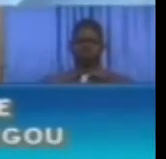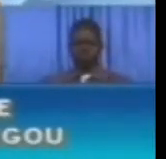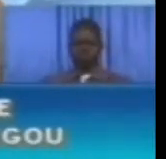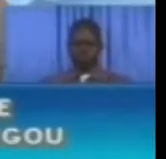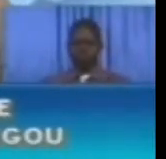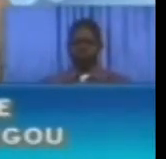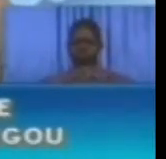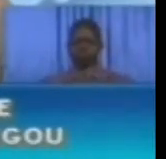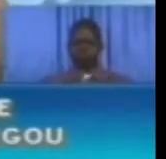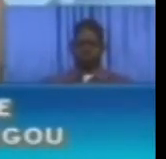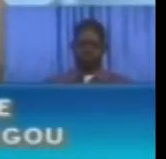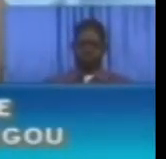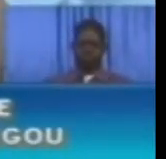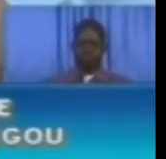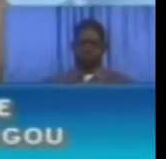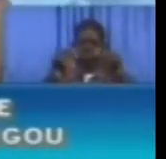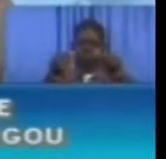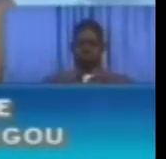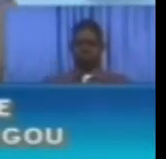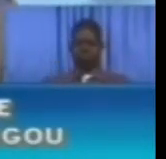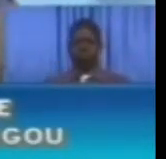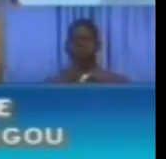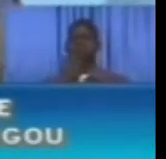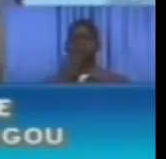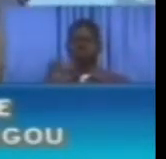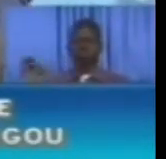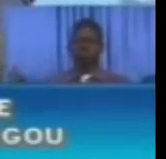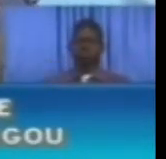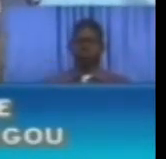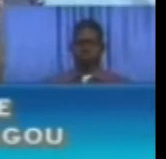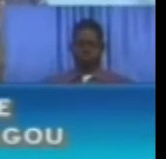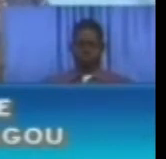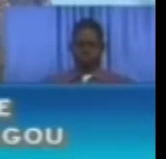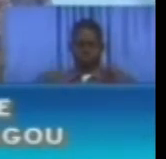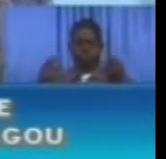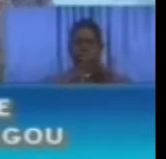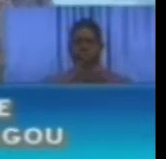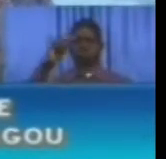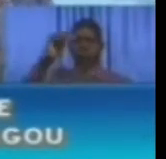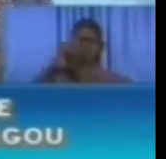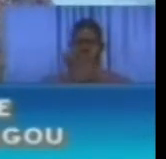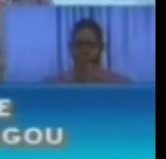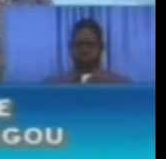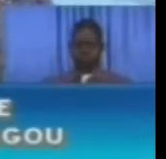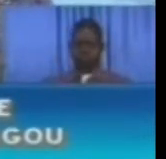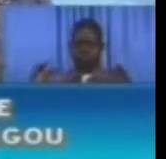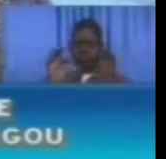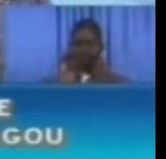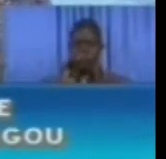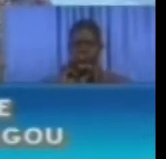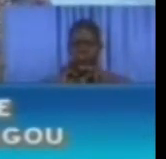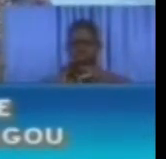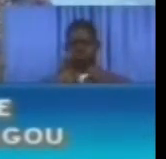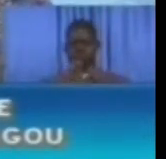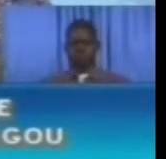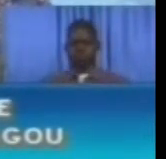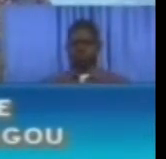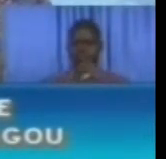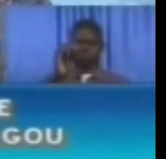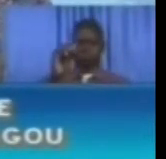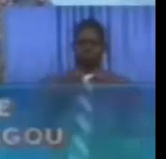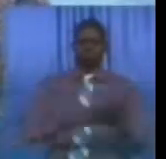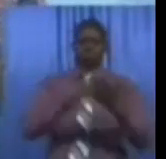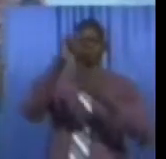conseil font leur possible pour que soit aussi fêtée la réussite d'un projet d'interconnexion Bolgatenga-Ouagadougou, un